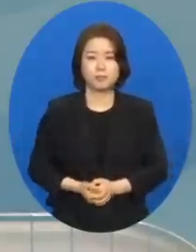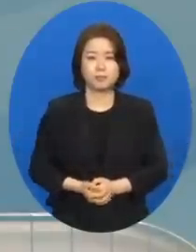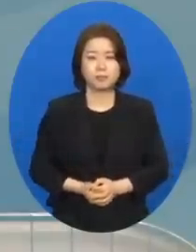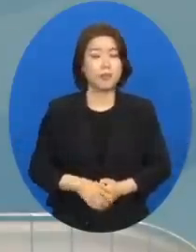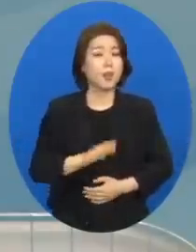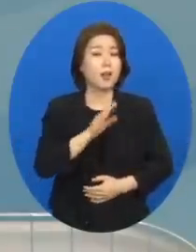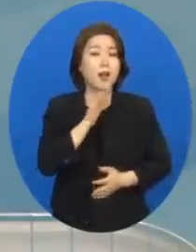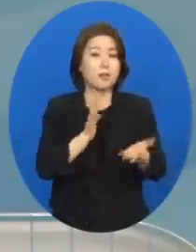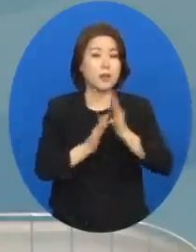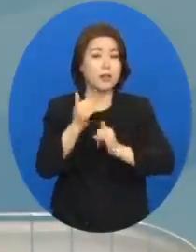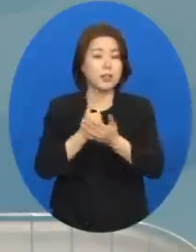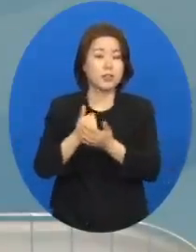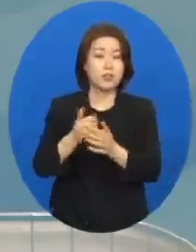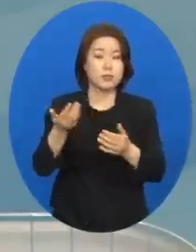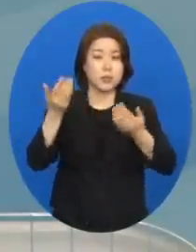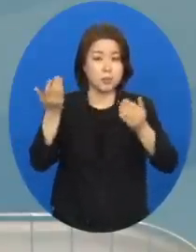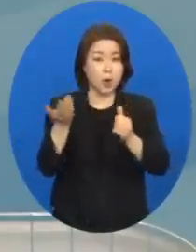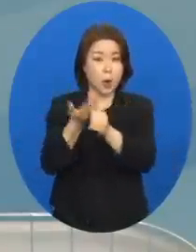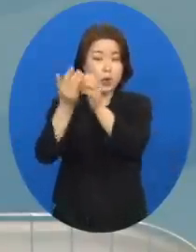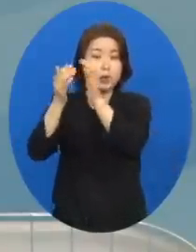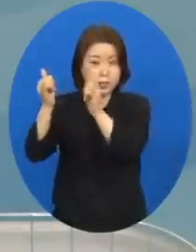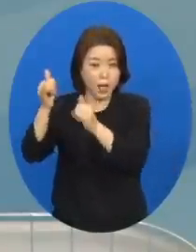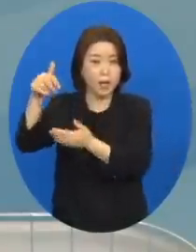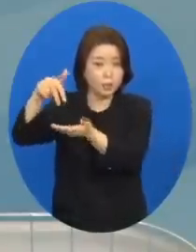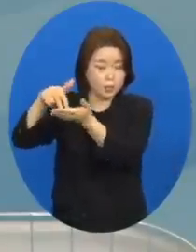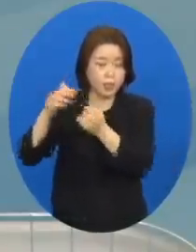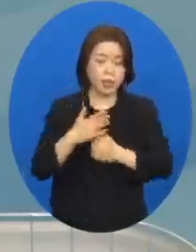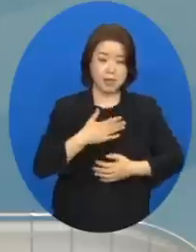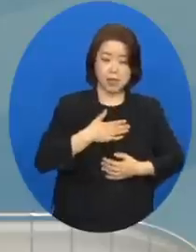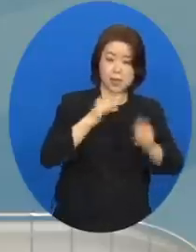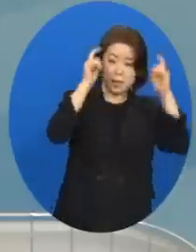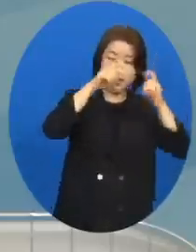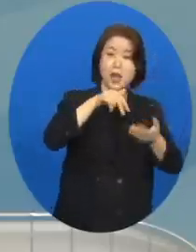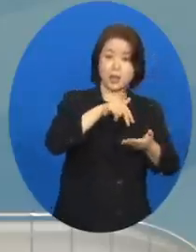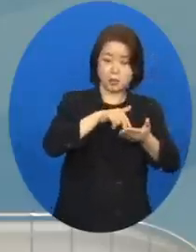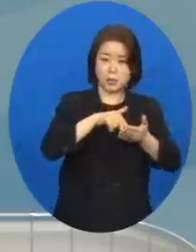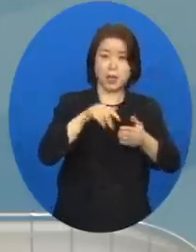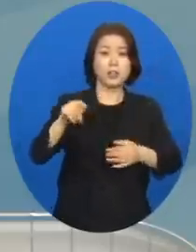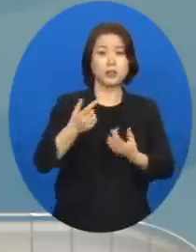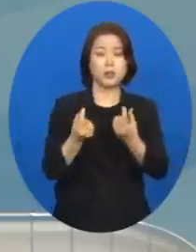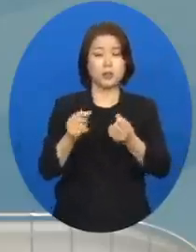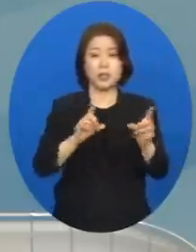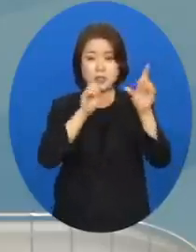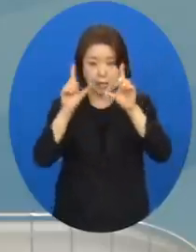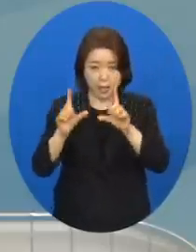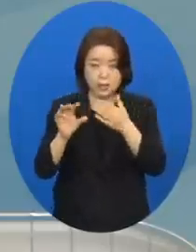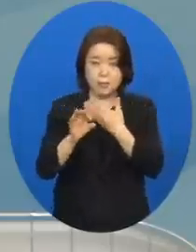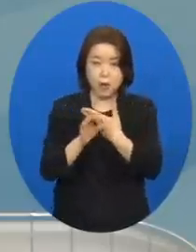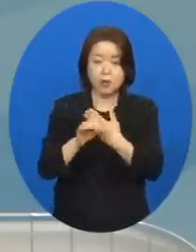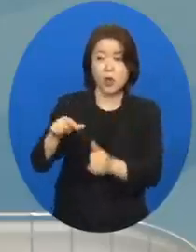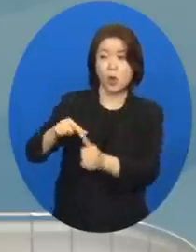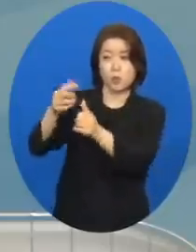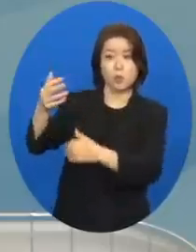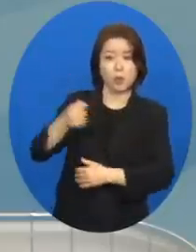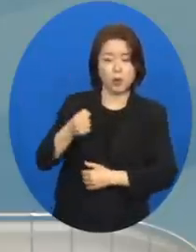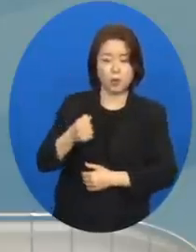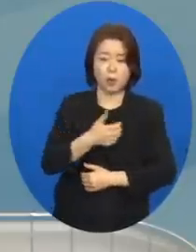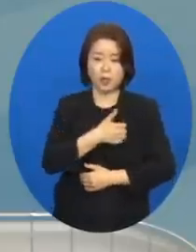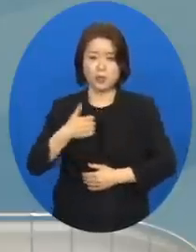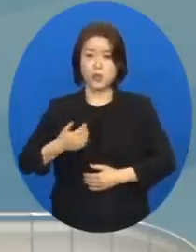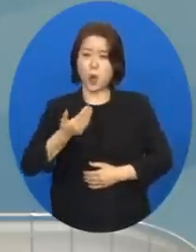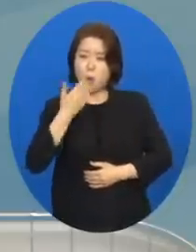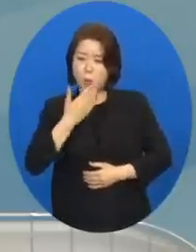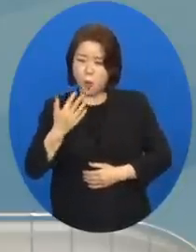정말 예수님이 목자시고 우리가 양으로서 살면 구원도 얻고 풍성한 꼴도 얻는